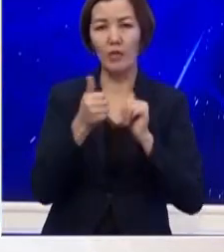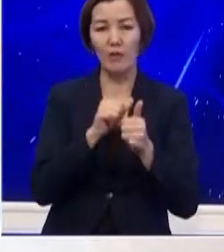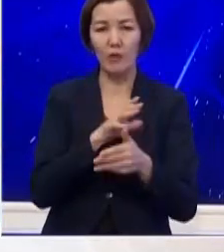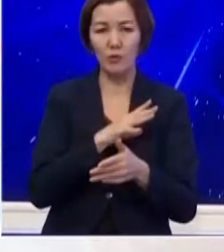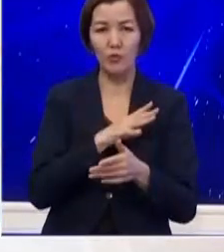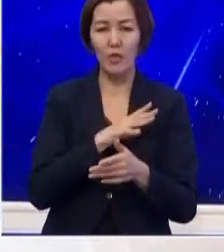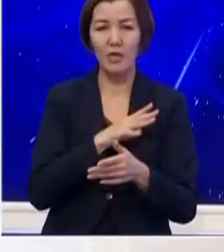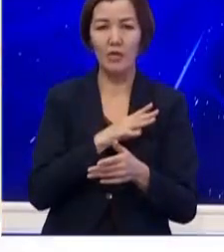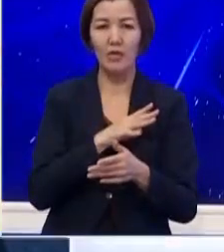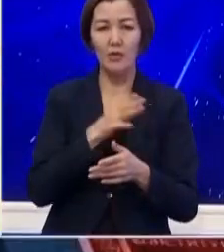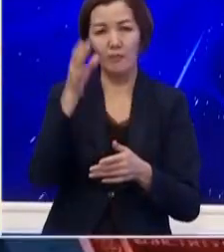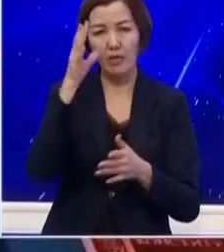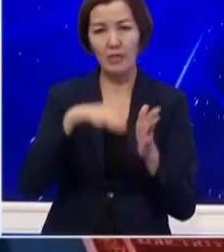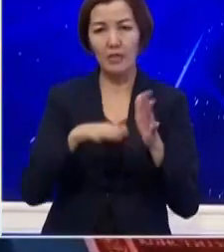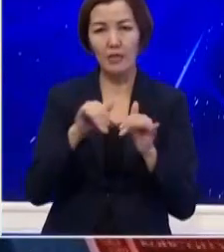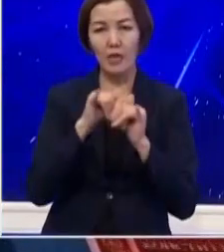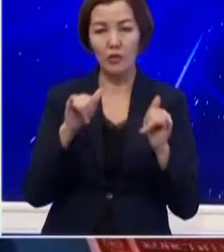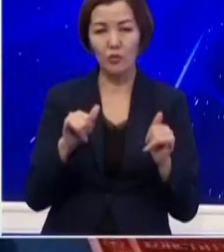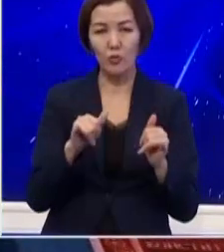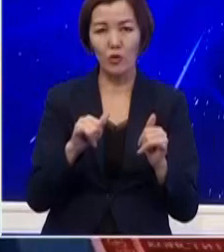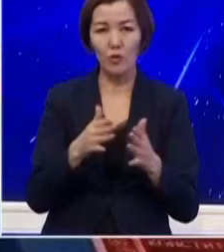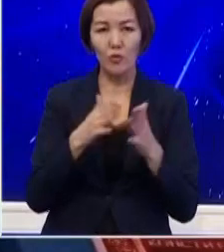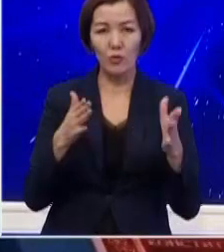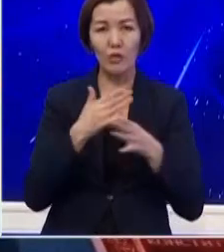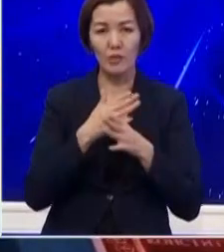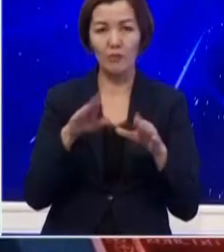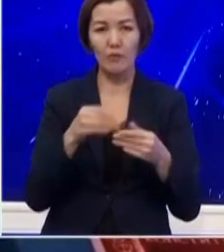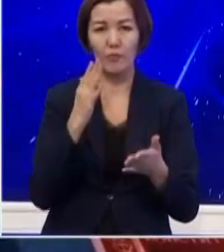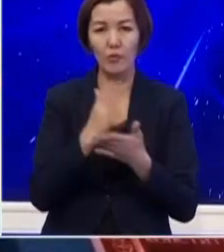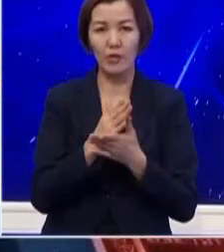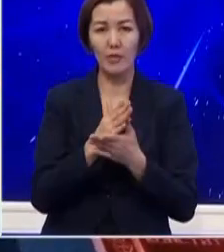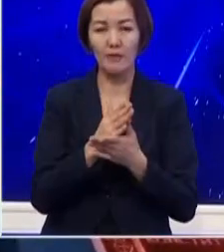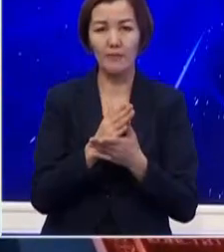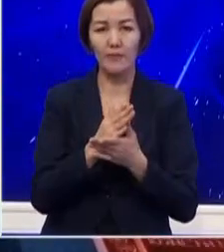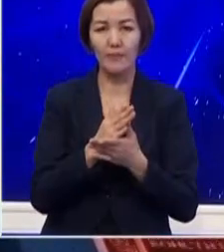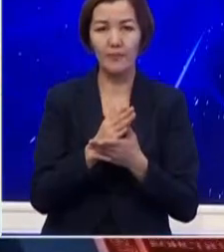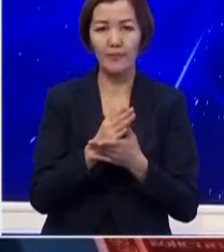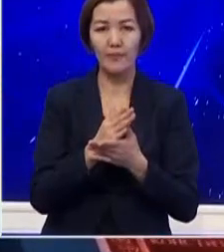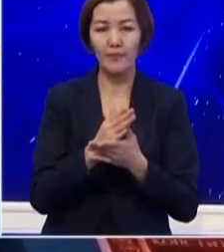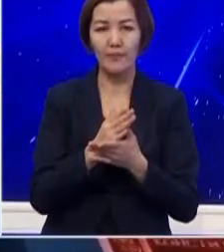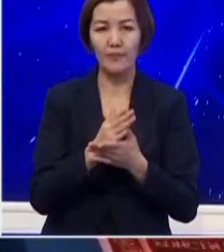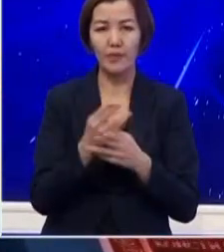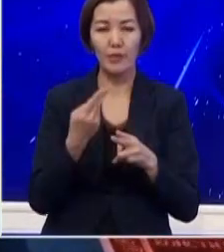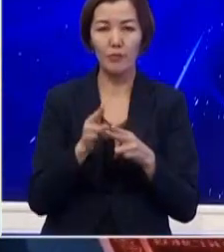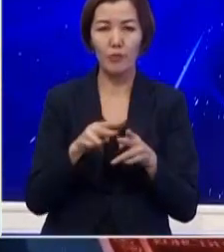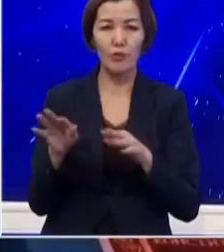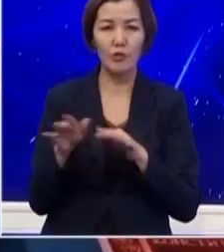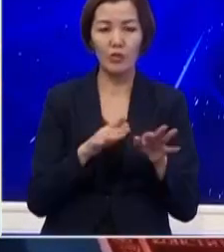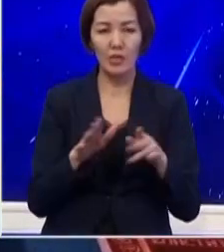де олардың біліктілігін арттыруға үлкен септігін тигізеді деген ойдамыз. Бұл